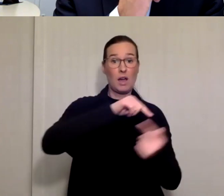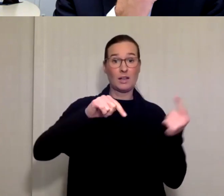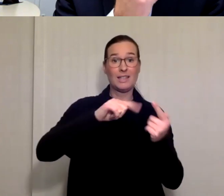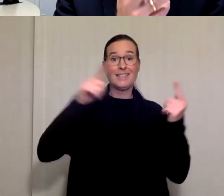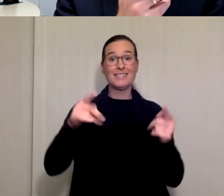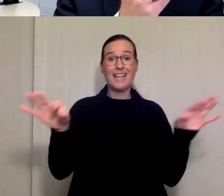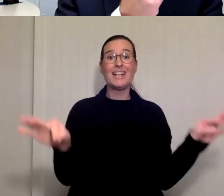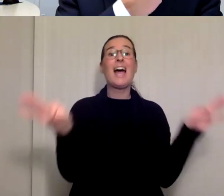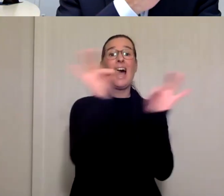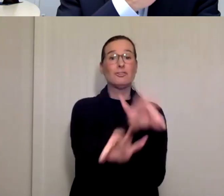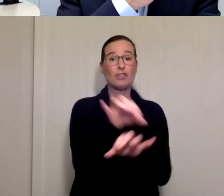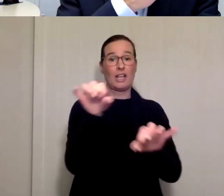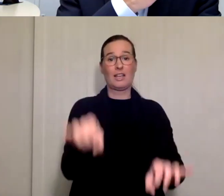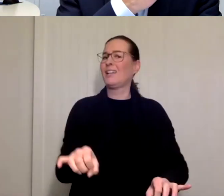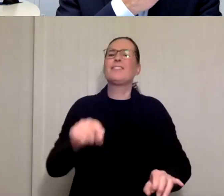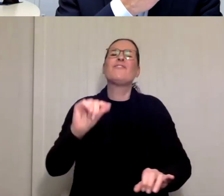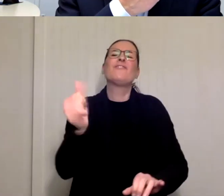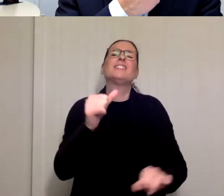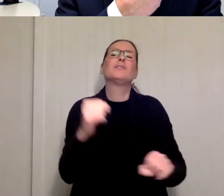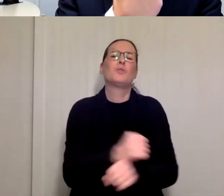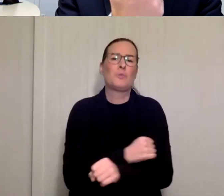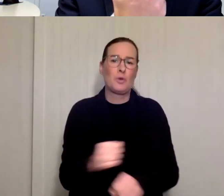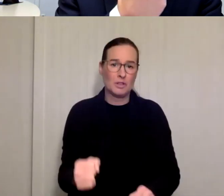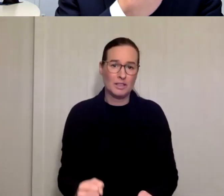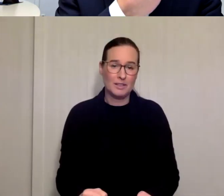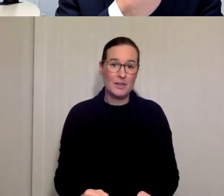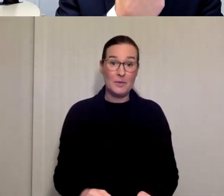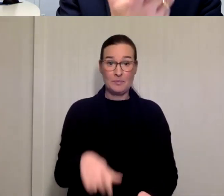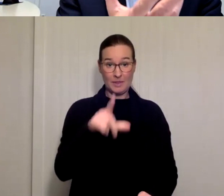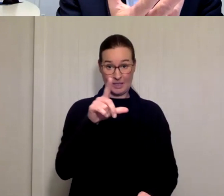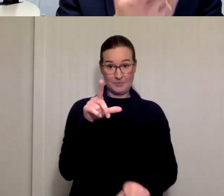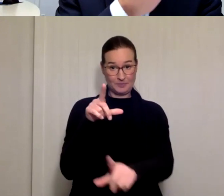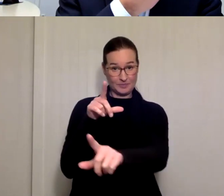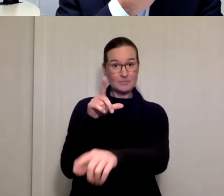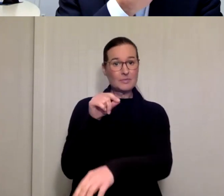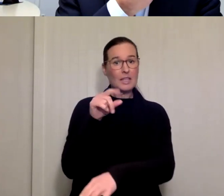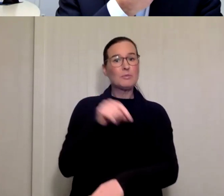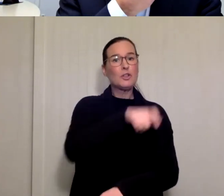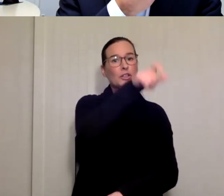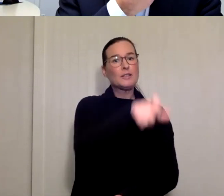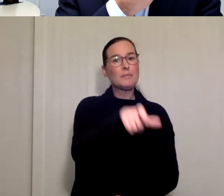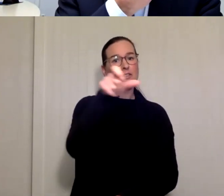Geradezu ein Plädoyer für Besucher alter und kranker Menschen, die allein sind, vereinsamt sind, Ralf Meister.